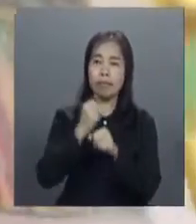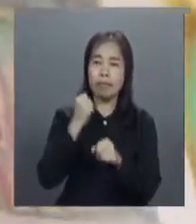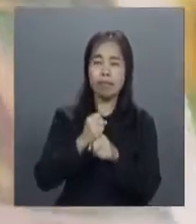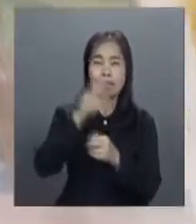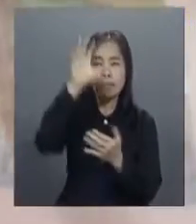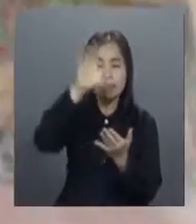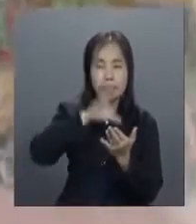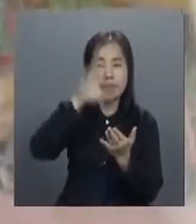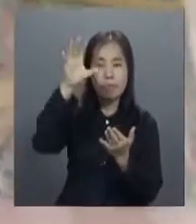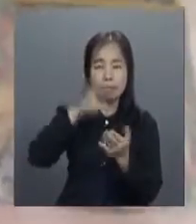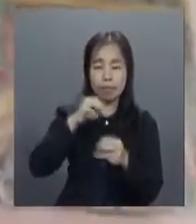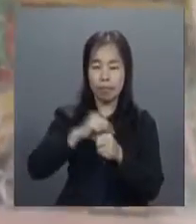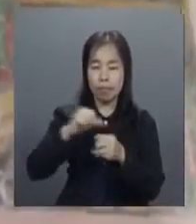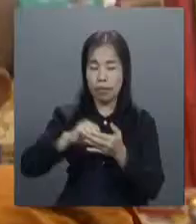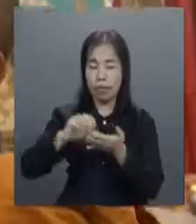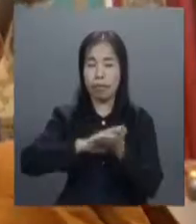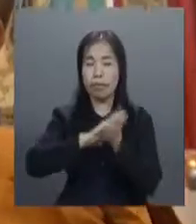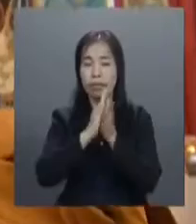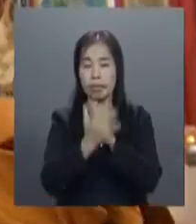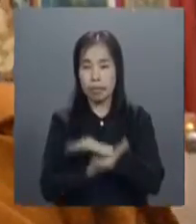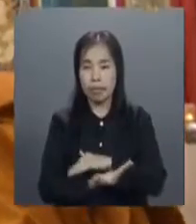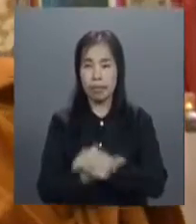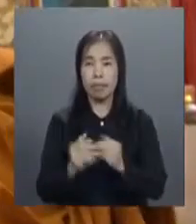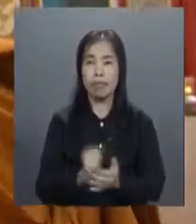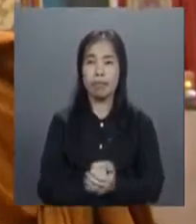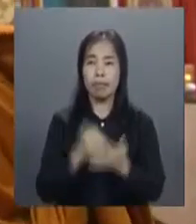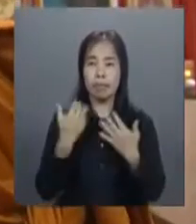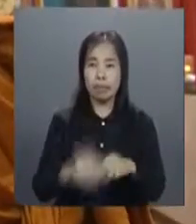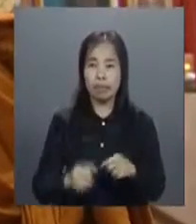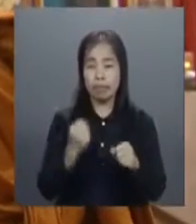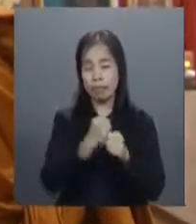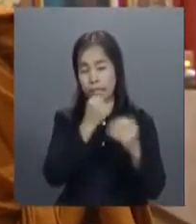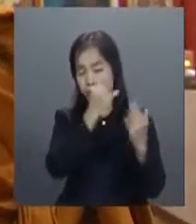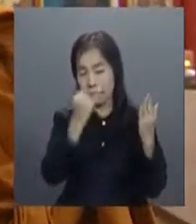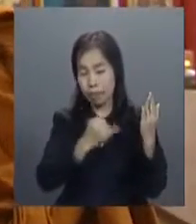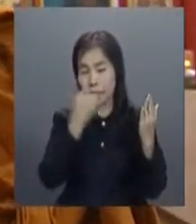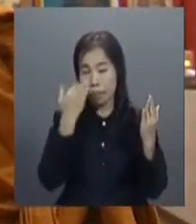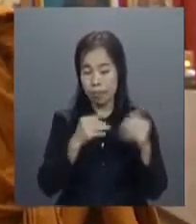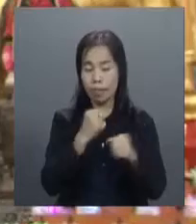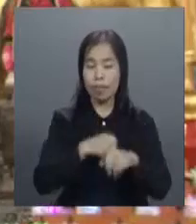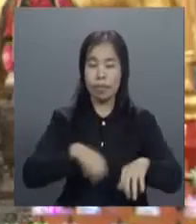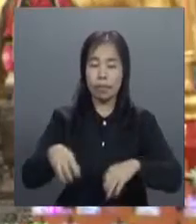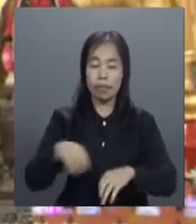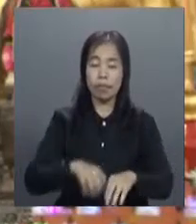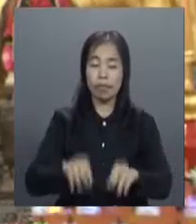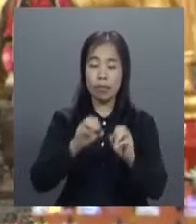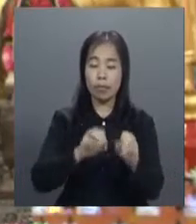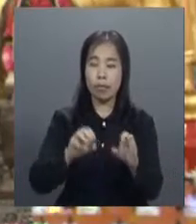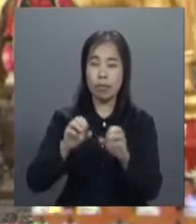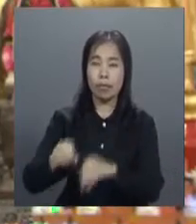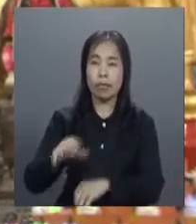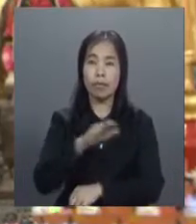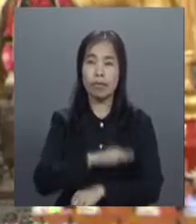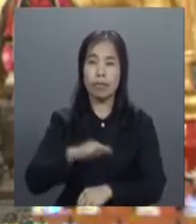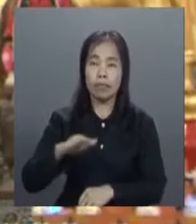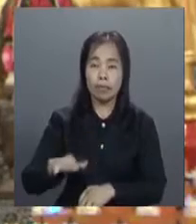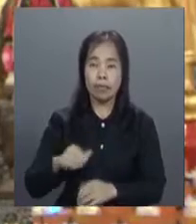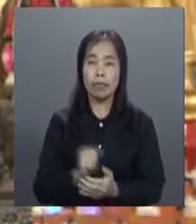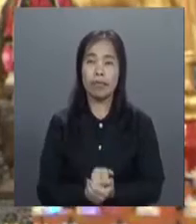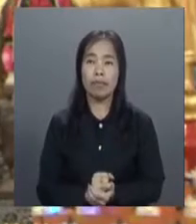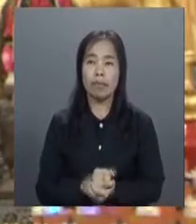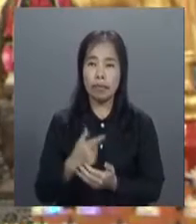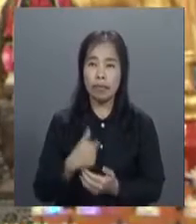ก็มาก็ร่างแบบตัวนี้ให้พอร่างแบบตัวนี้ให้แล้วก็ถูกใจก็เลยให้เริ่มทำเลยแล้วก็ทั้งส